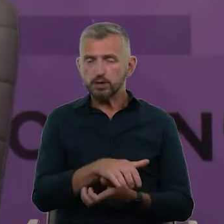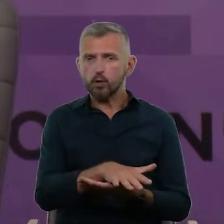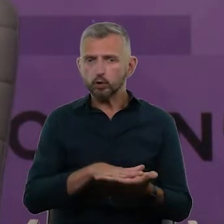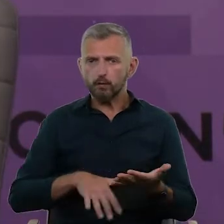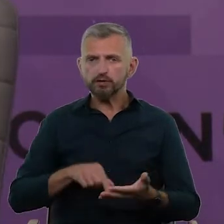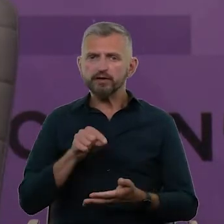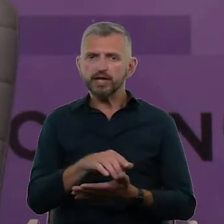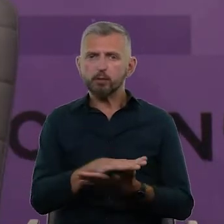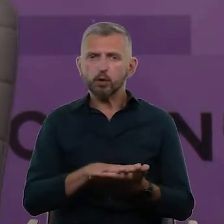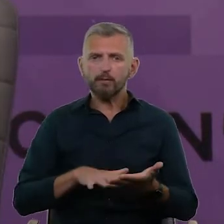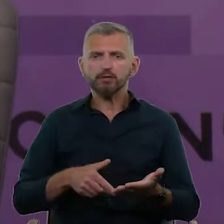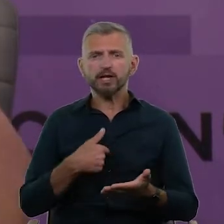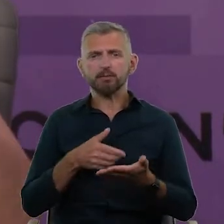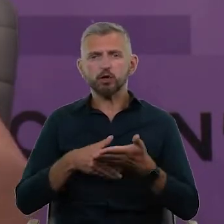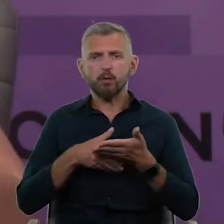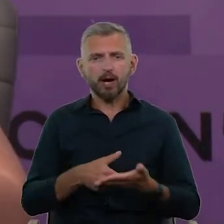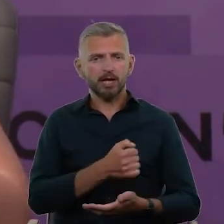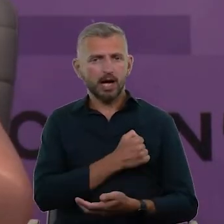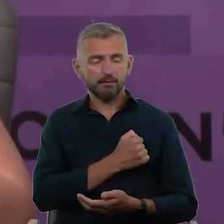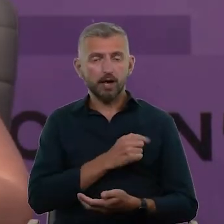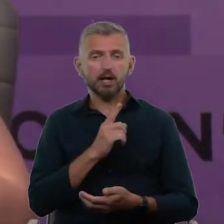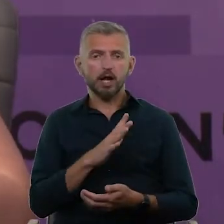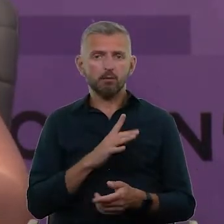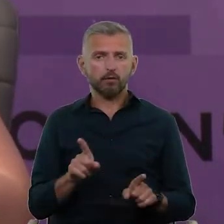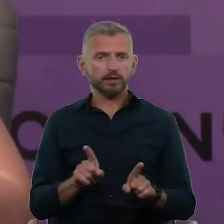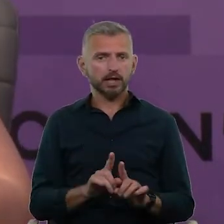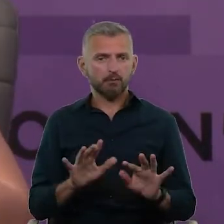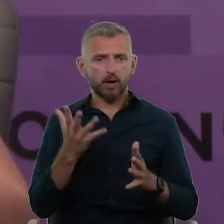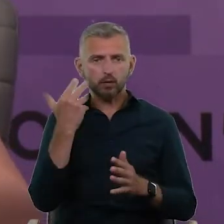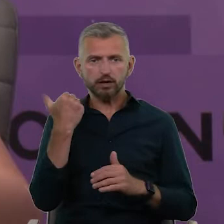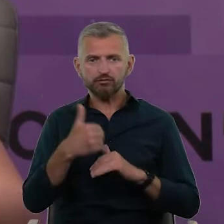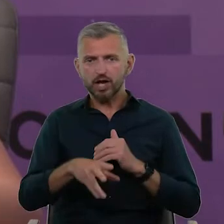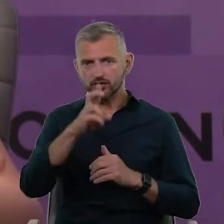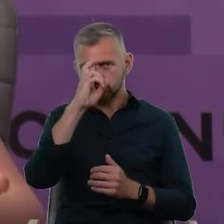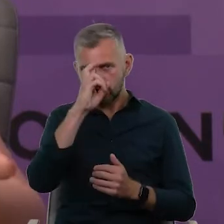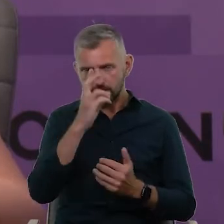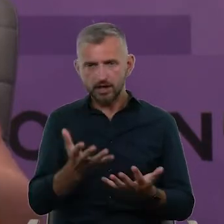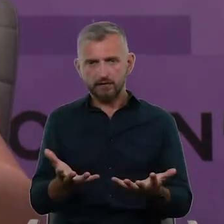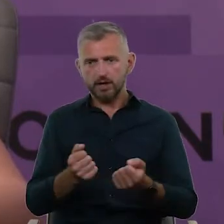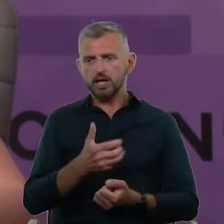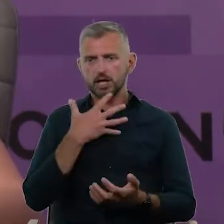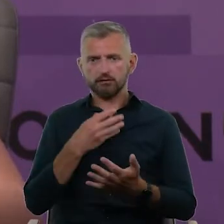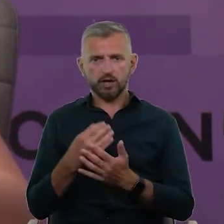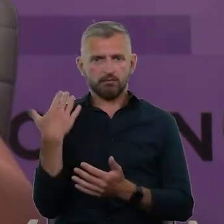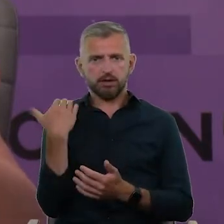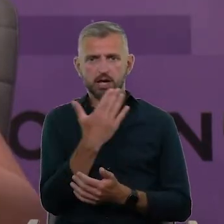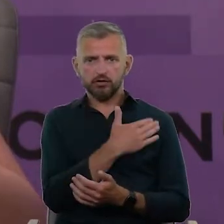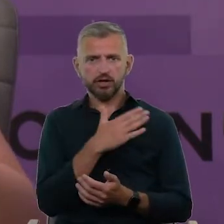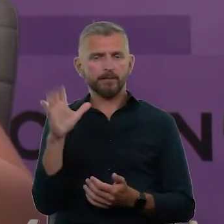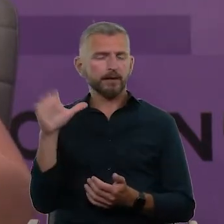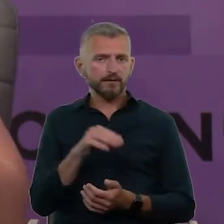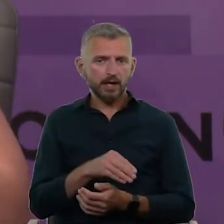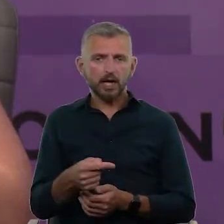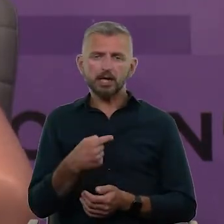Вона продовжилась, ми допомагали армії, але був такий момент, коли вже держава взяла на свої плечі все, і